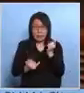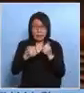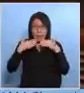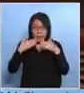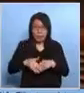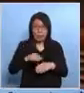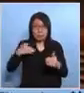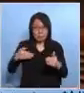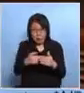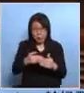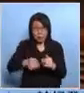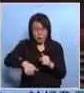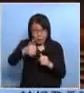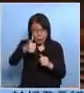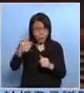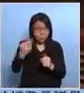到先生咩？